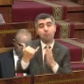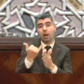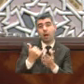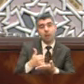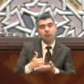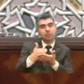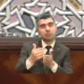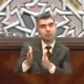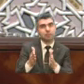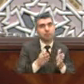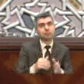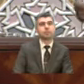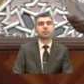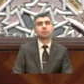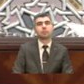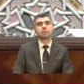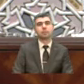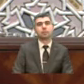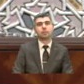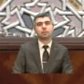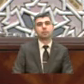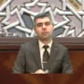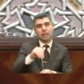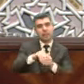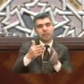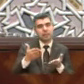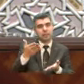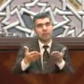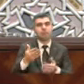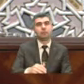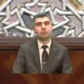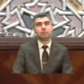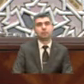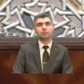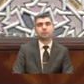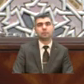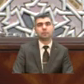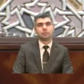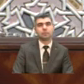كلمه لكم السيد نائب من الفريق الاستقلالي للوحده والتعادليه للتعقيب، تفضلوا.